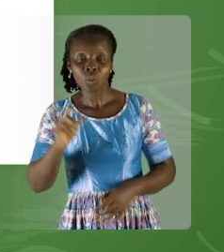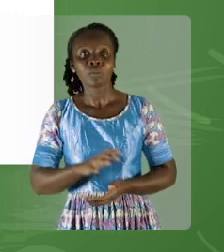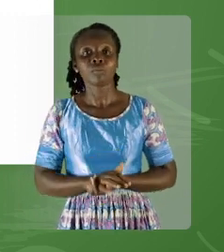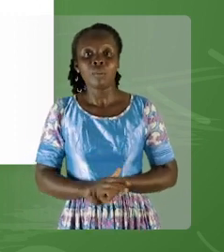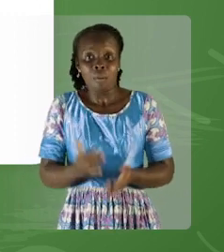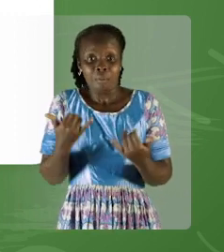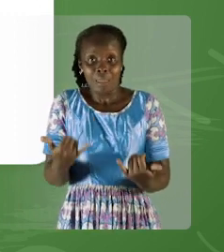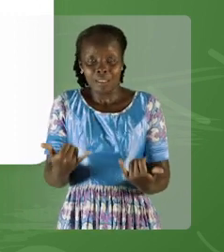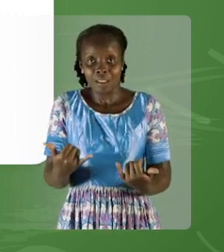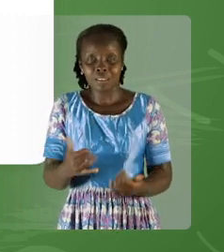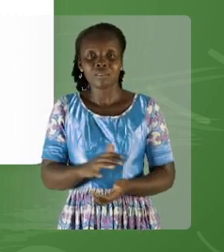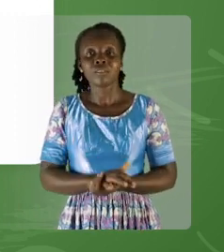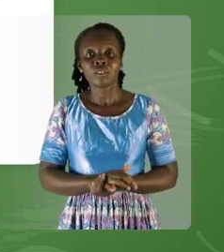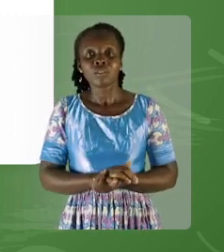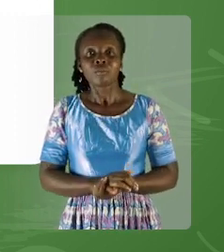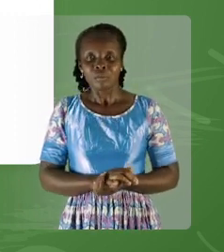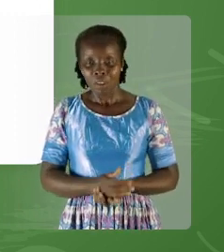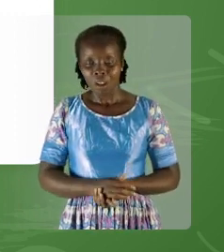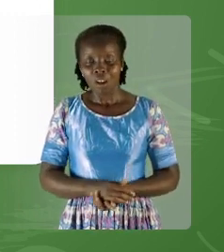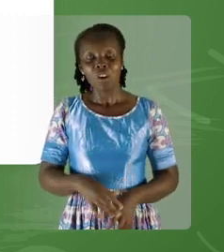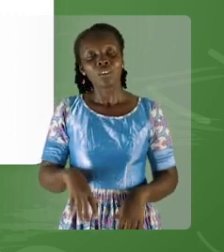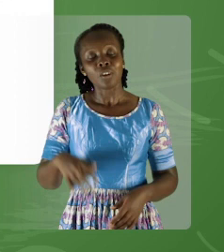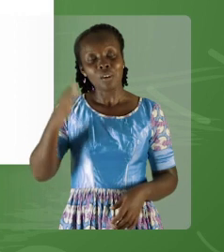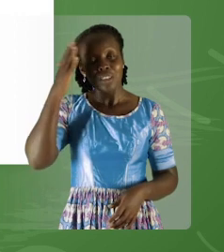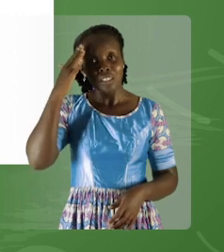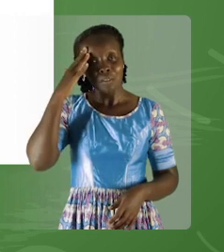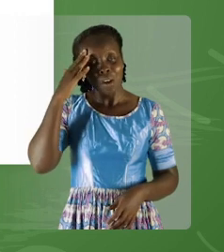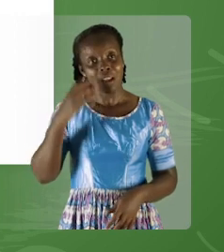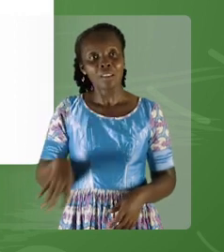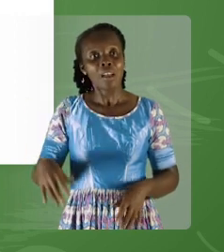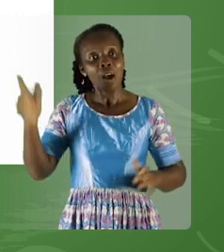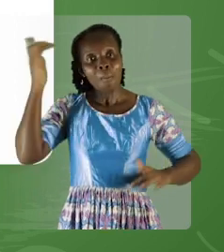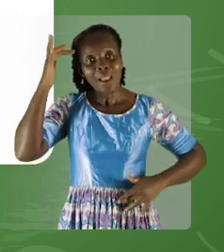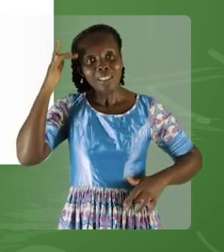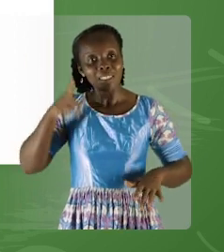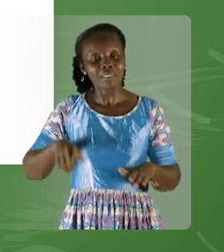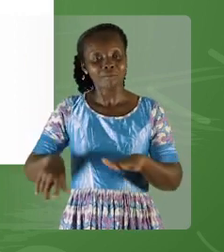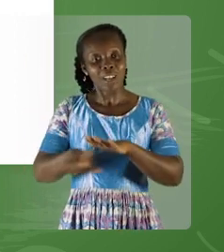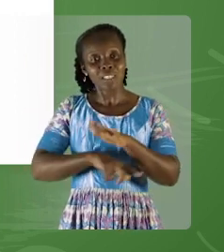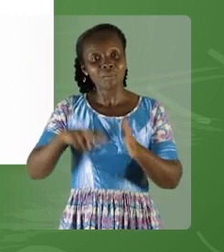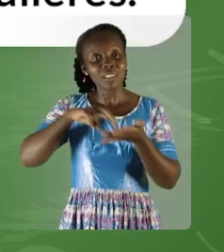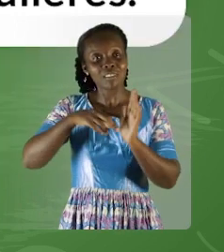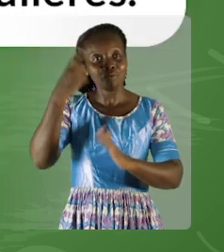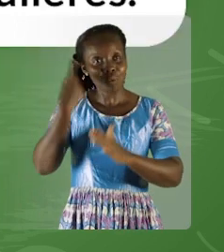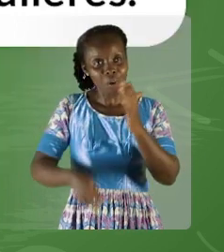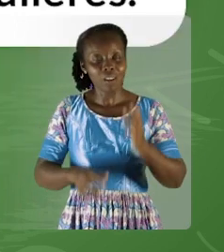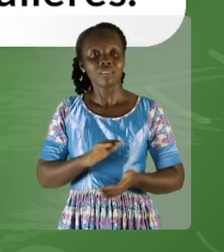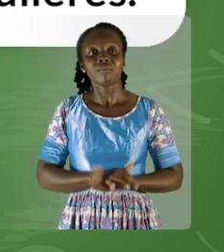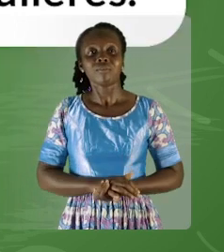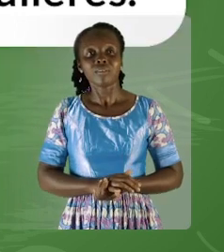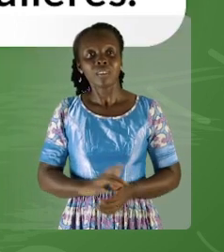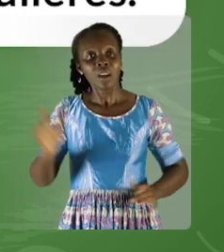Donc, nous allons voir la définition des maladies endémiques. Les